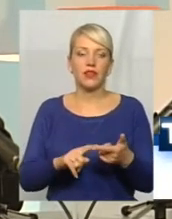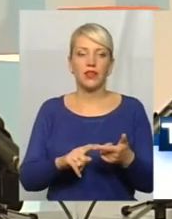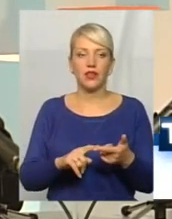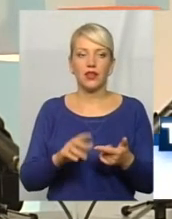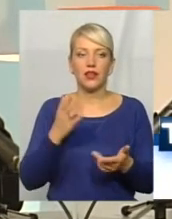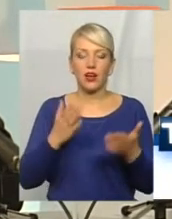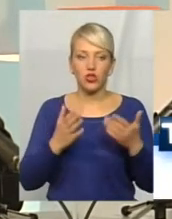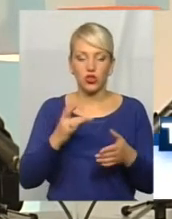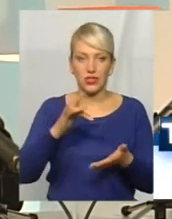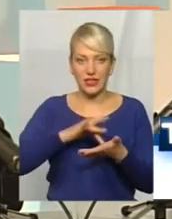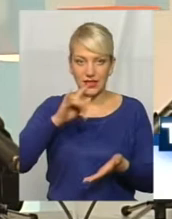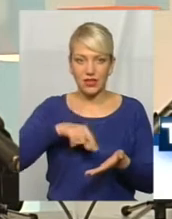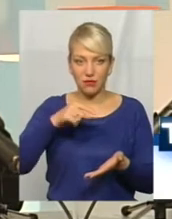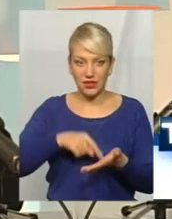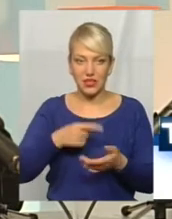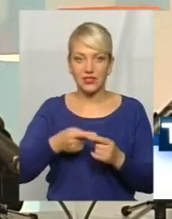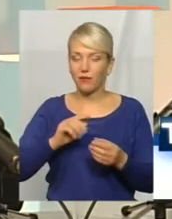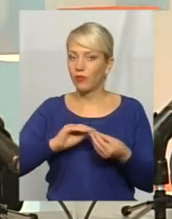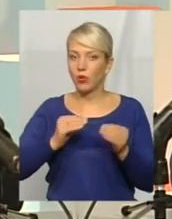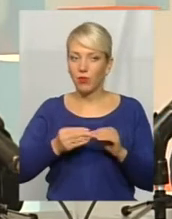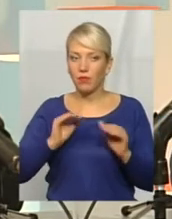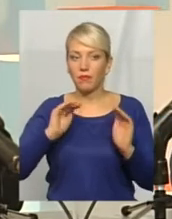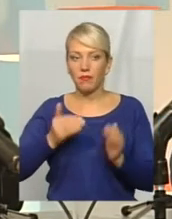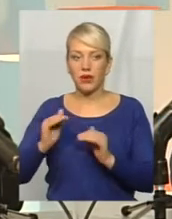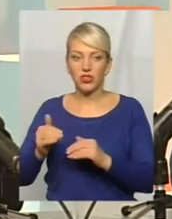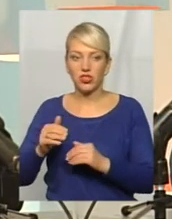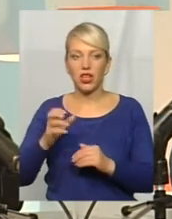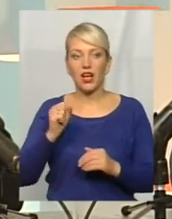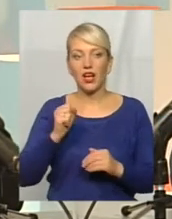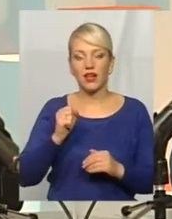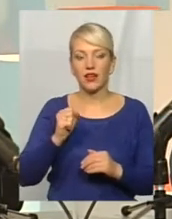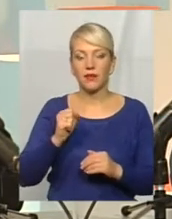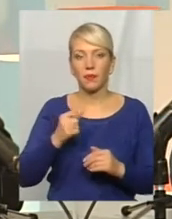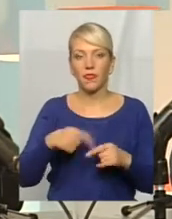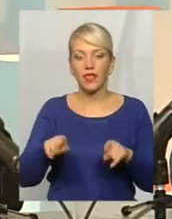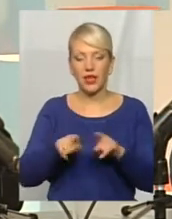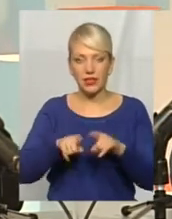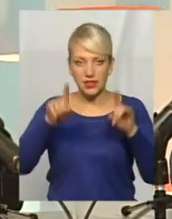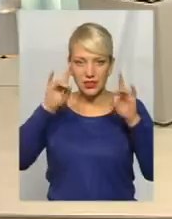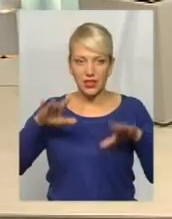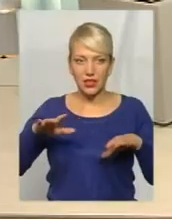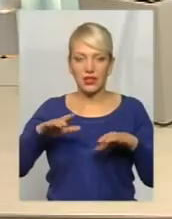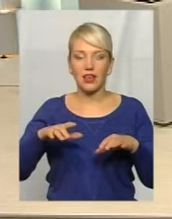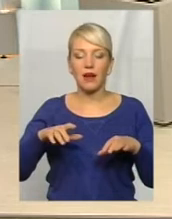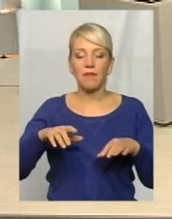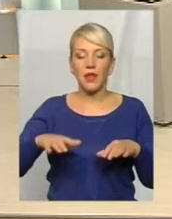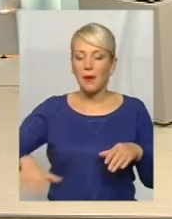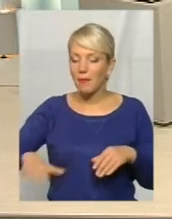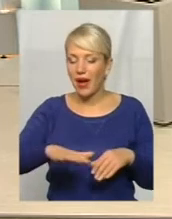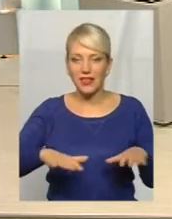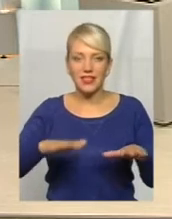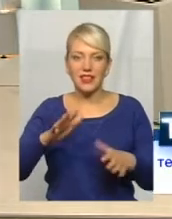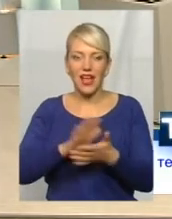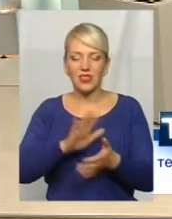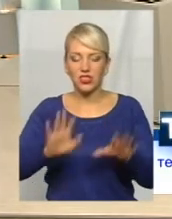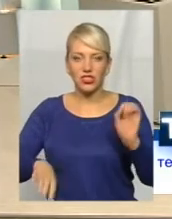І якщо в центрі міста з тим проблем набагато менше, але і таких стихійних майданчиків немає в центрі міста, їх набагато